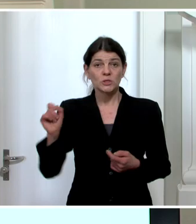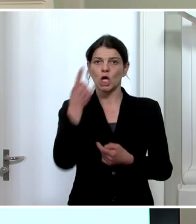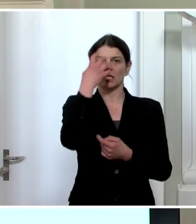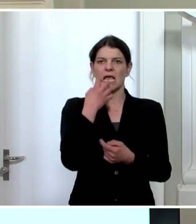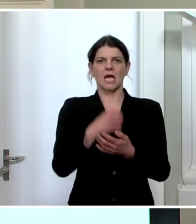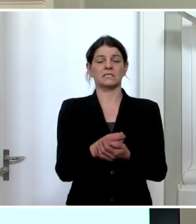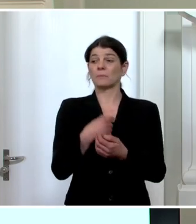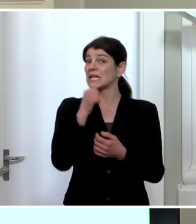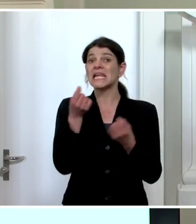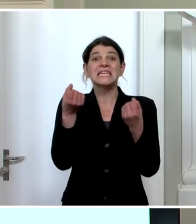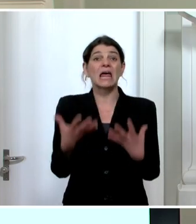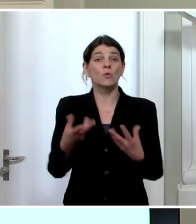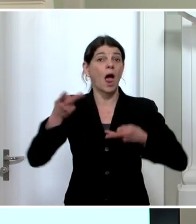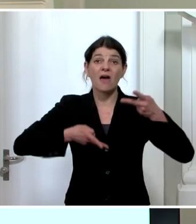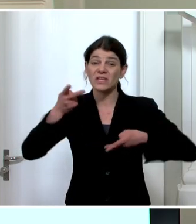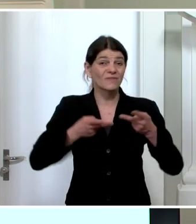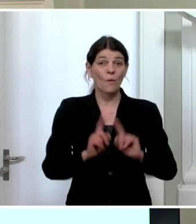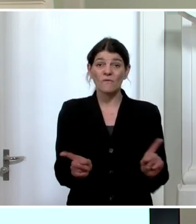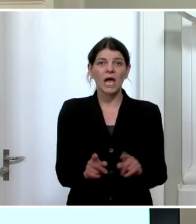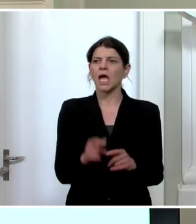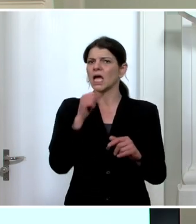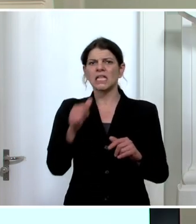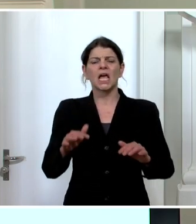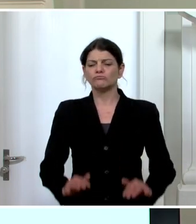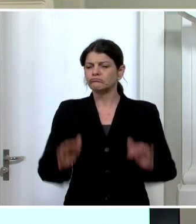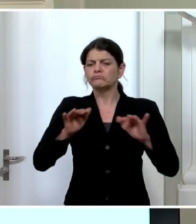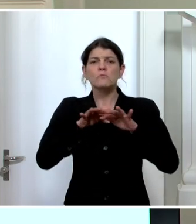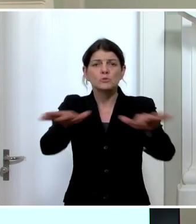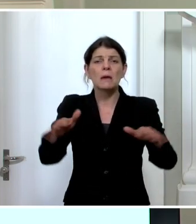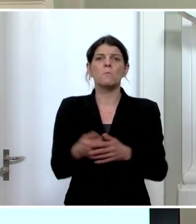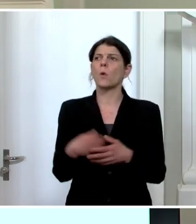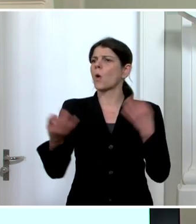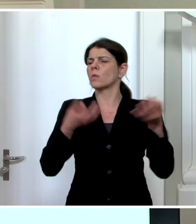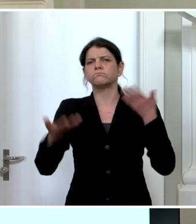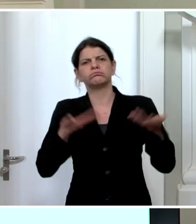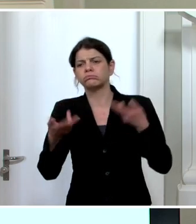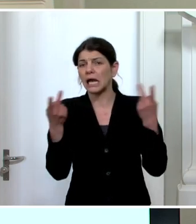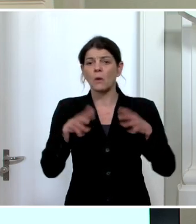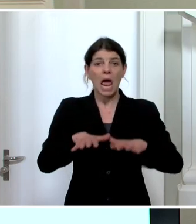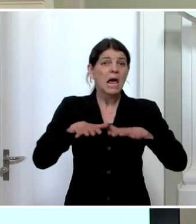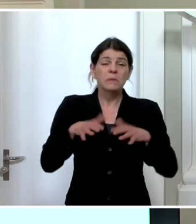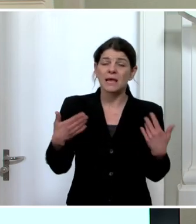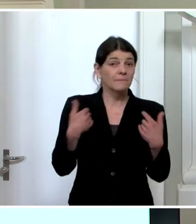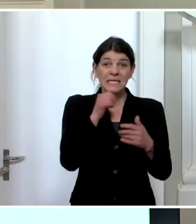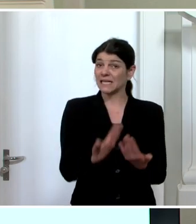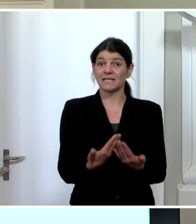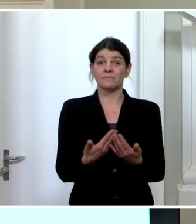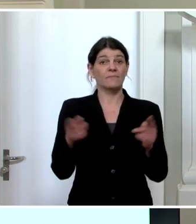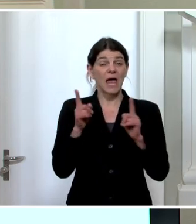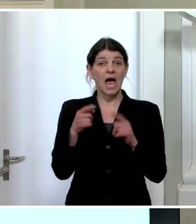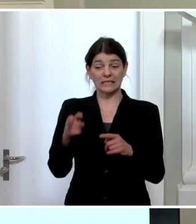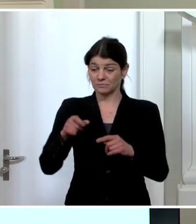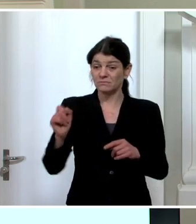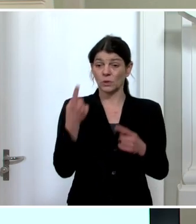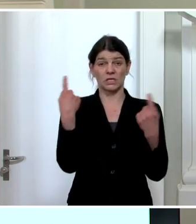eine Naturkatastrophe haben, eine Überschwemmung oder sonst irgendwas oder ein Erdbeben, sondern wir befinden uns in einer